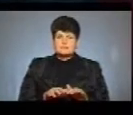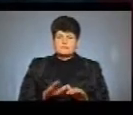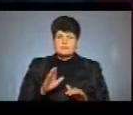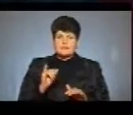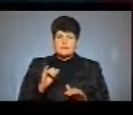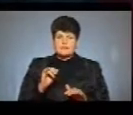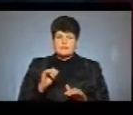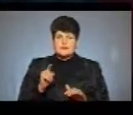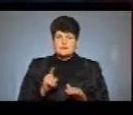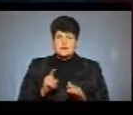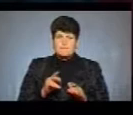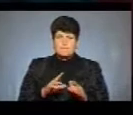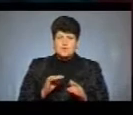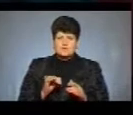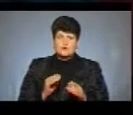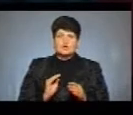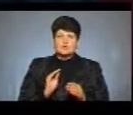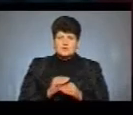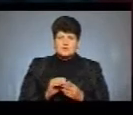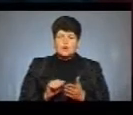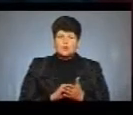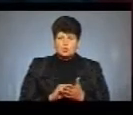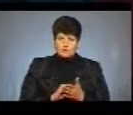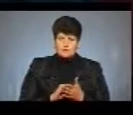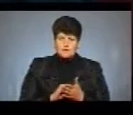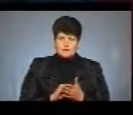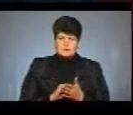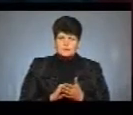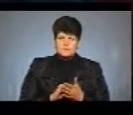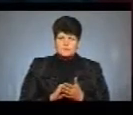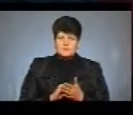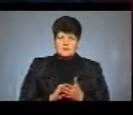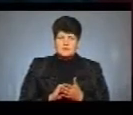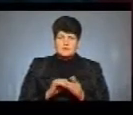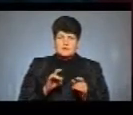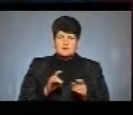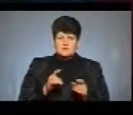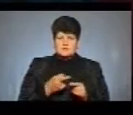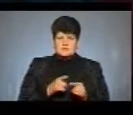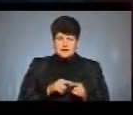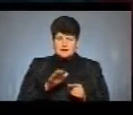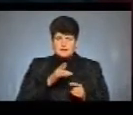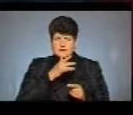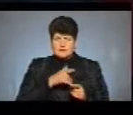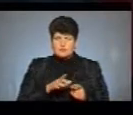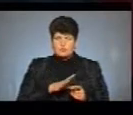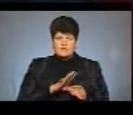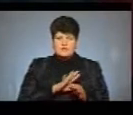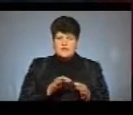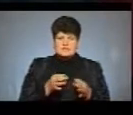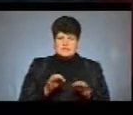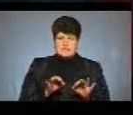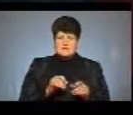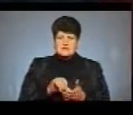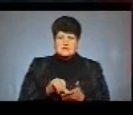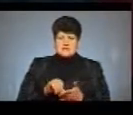і доданих до нього документів, врахувавши, що пропуск терміну подання його відбувся з незалежних від